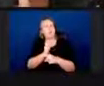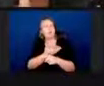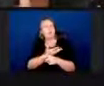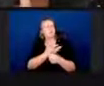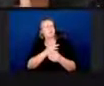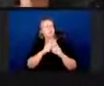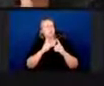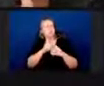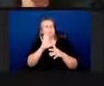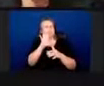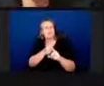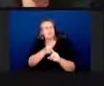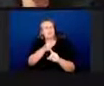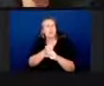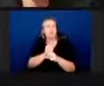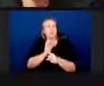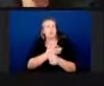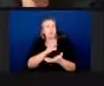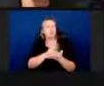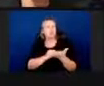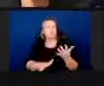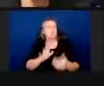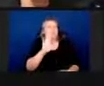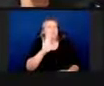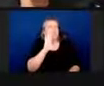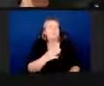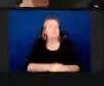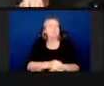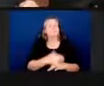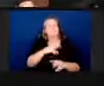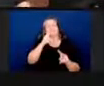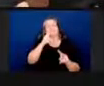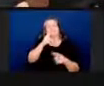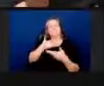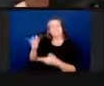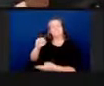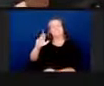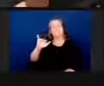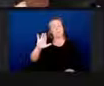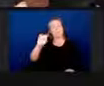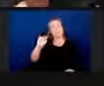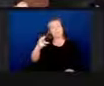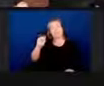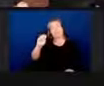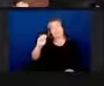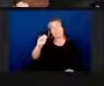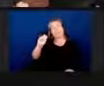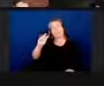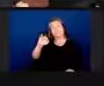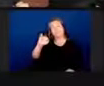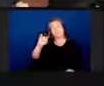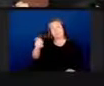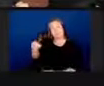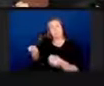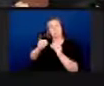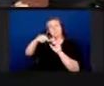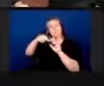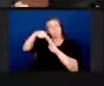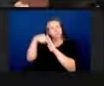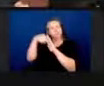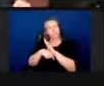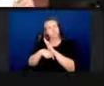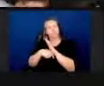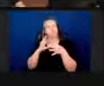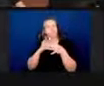ليس فقط في الطلاب مقاطعاتنا ولكن بشكل عام. في هذا الوقت سأعطي الكلمة لماري بس سميث، وهي التي